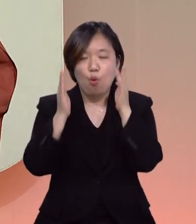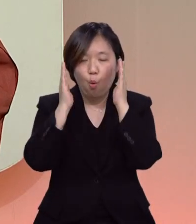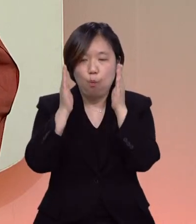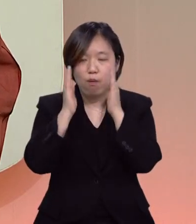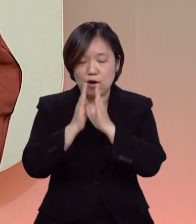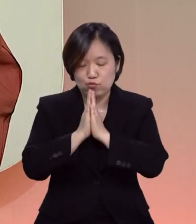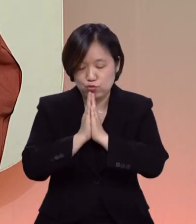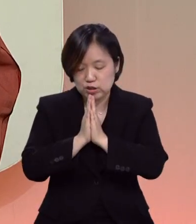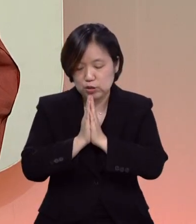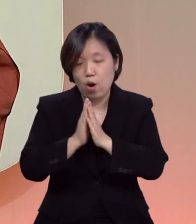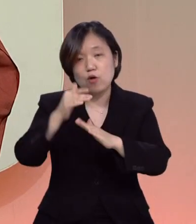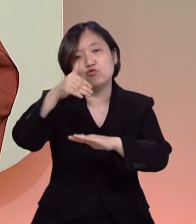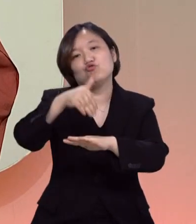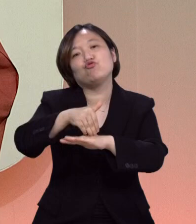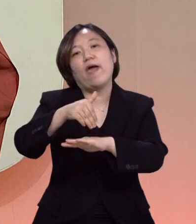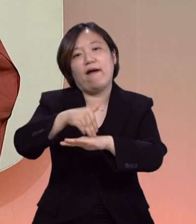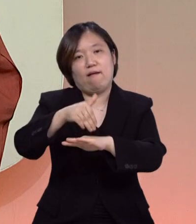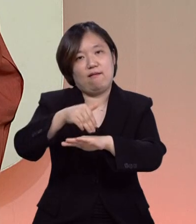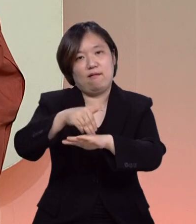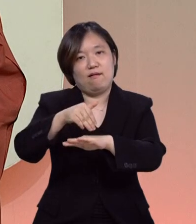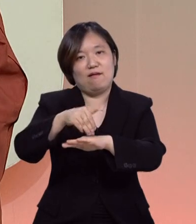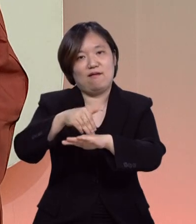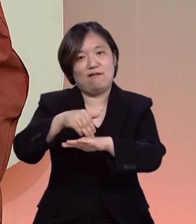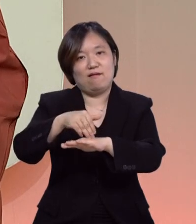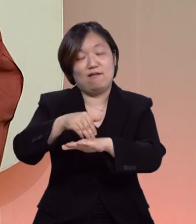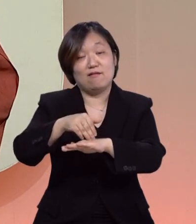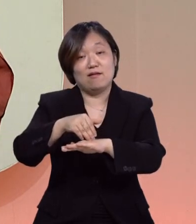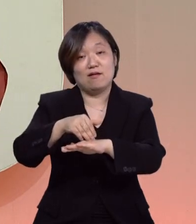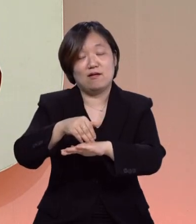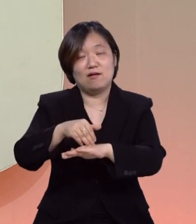수행하고 계시던 때였대요 그래서